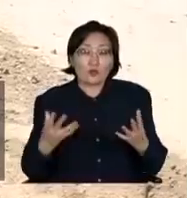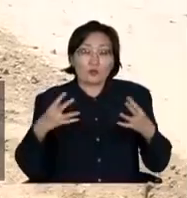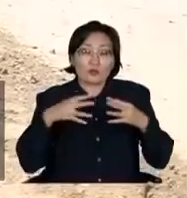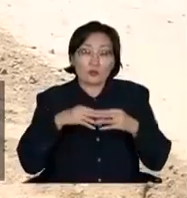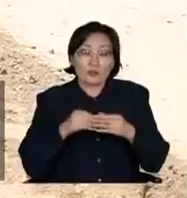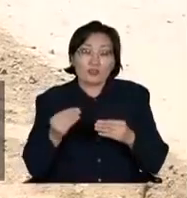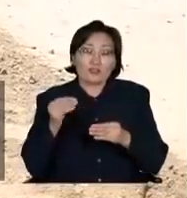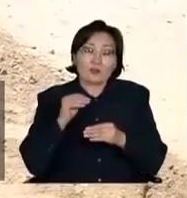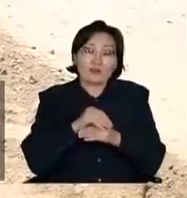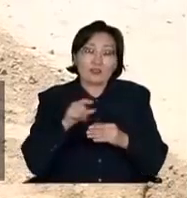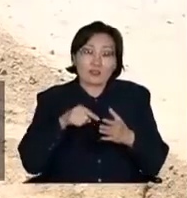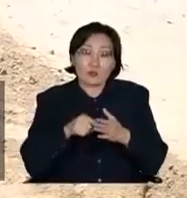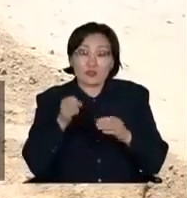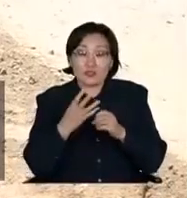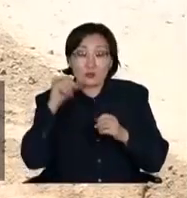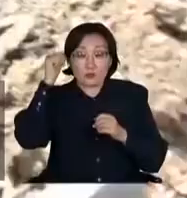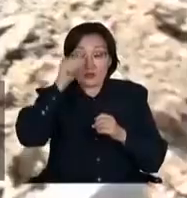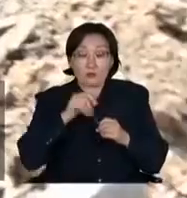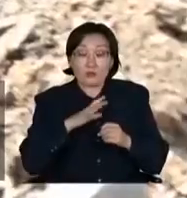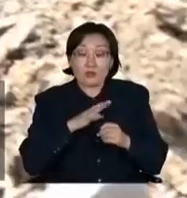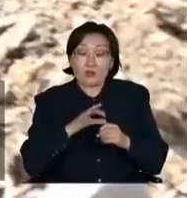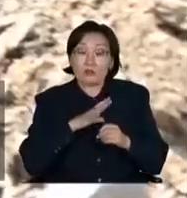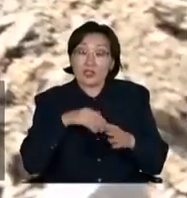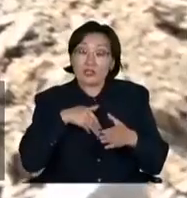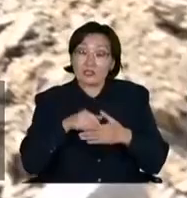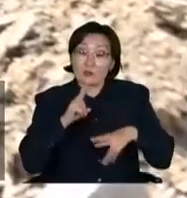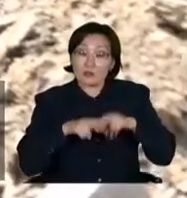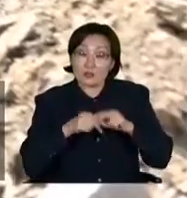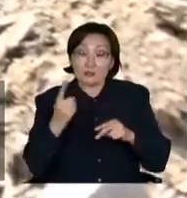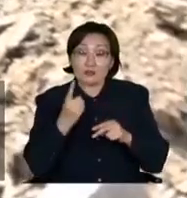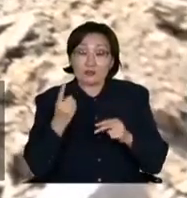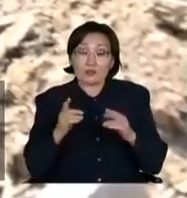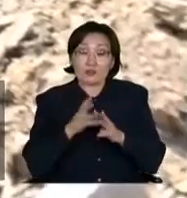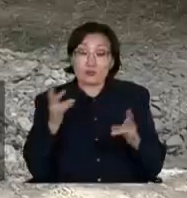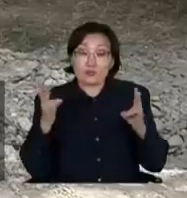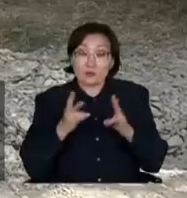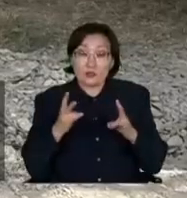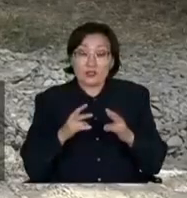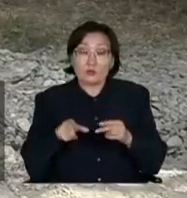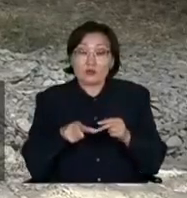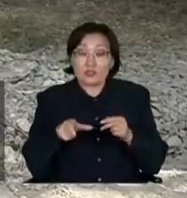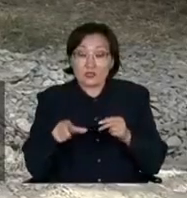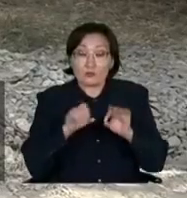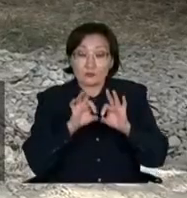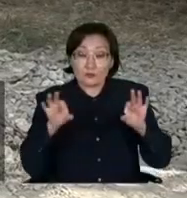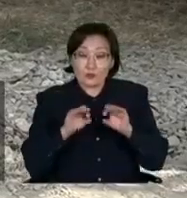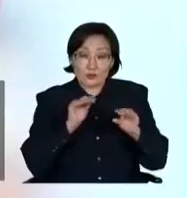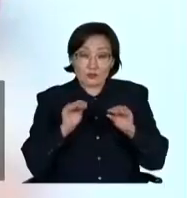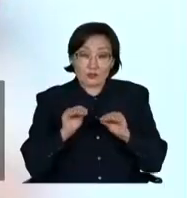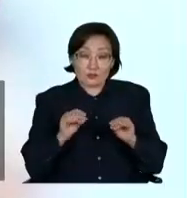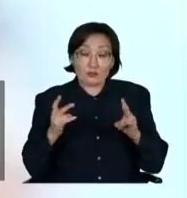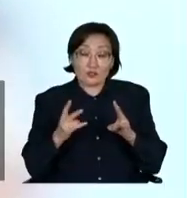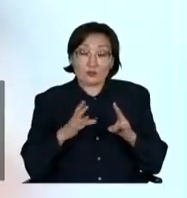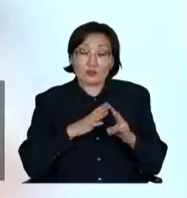присоединения к городу. С 2014 года шла активная застройка. Конечно, в первую очередь нужно было предусмотреть дорожную и инженерную инфраструктуру.